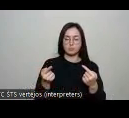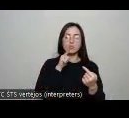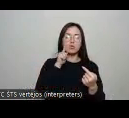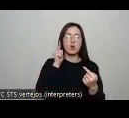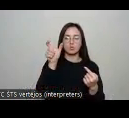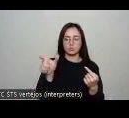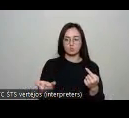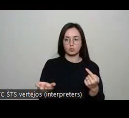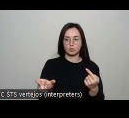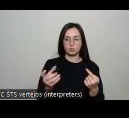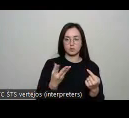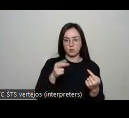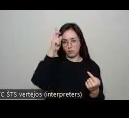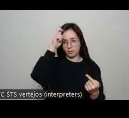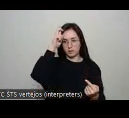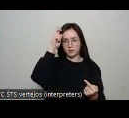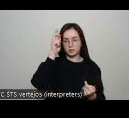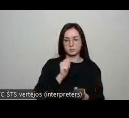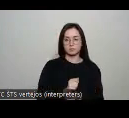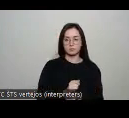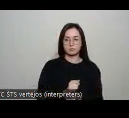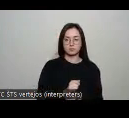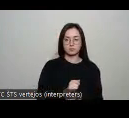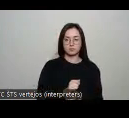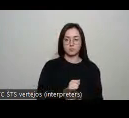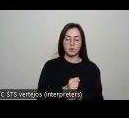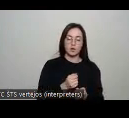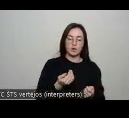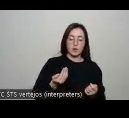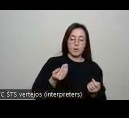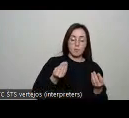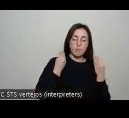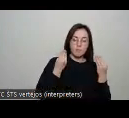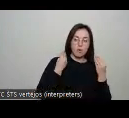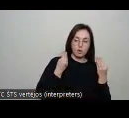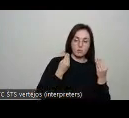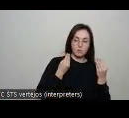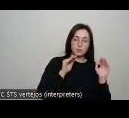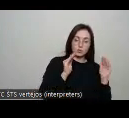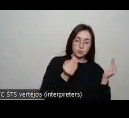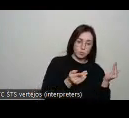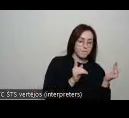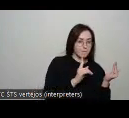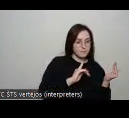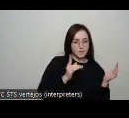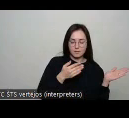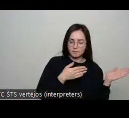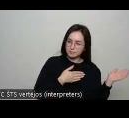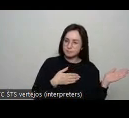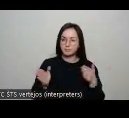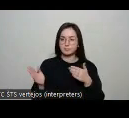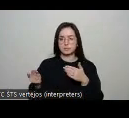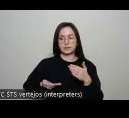jaunuomenį su šalyje. Jau visą gyvenimą trunkantis mokymasis. Mokymasis nuo